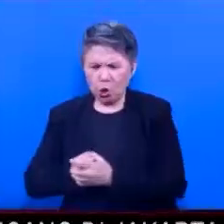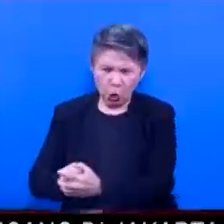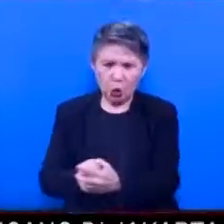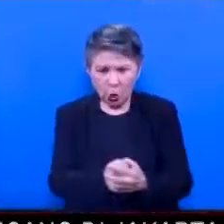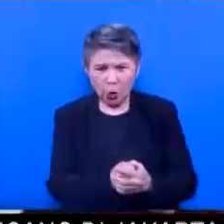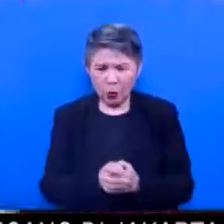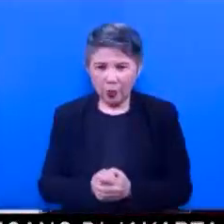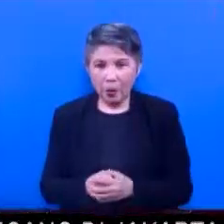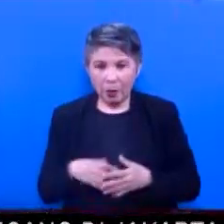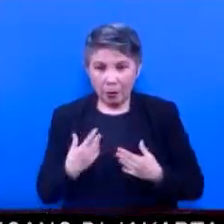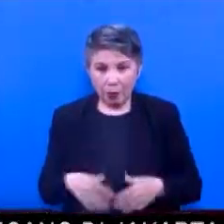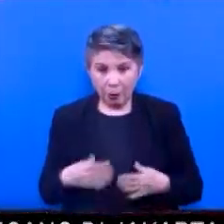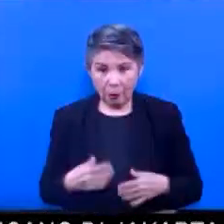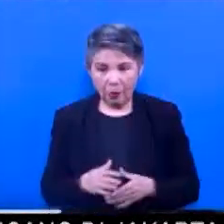belum.